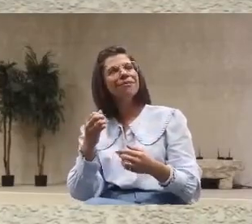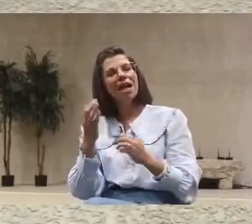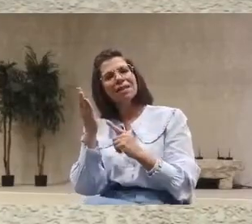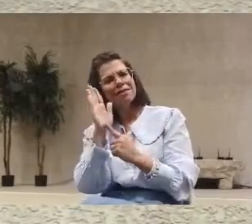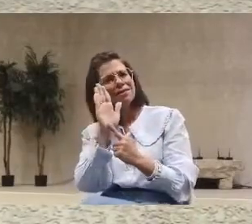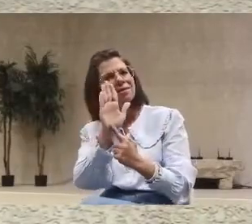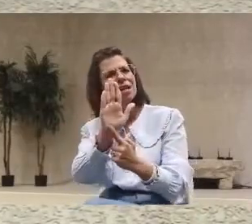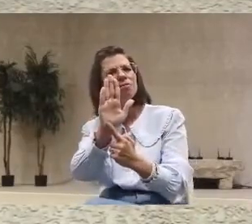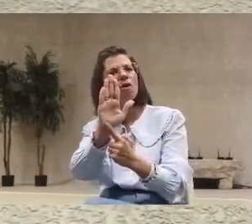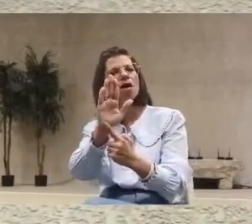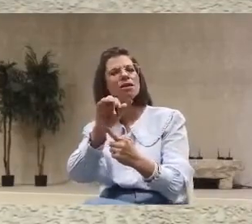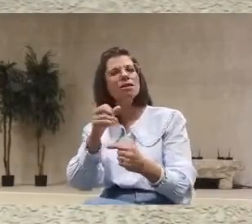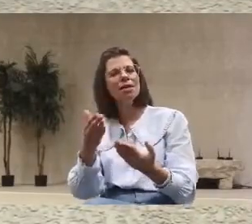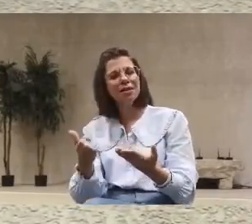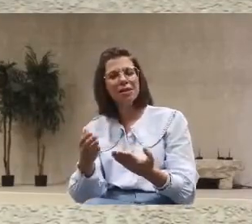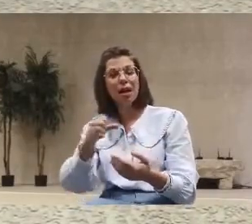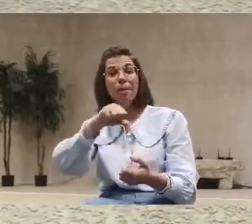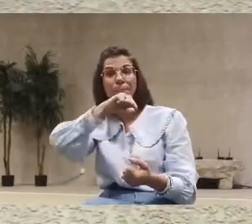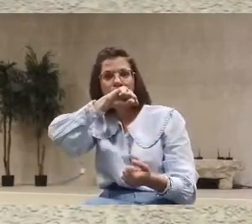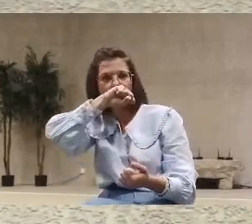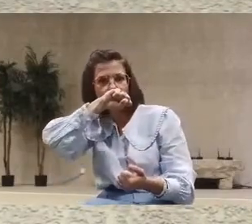amour des âmes